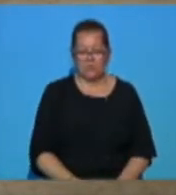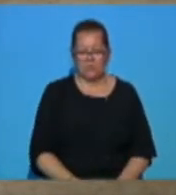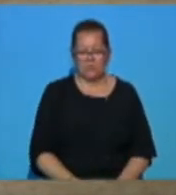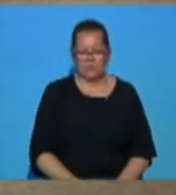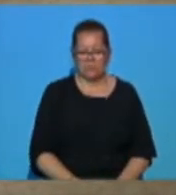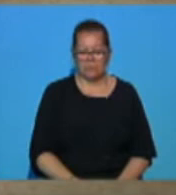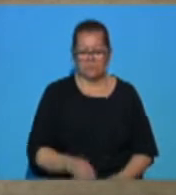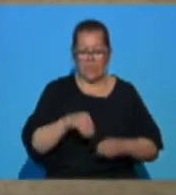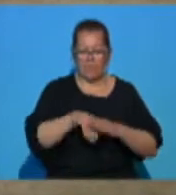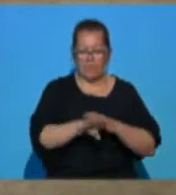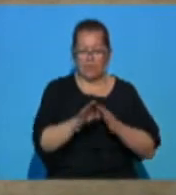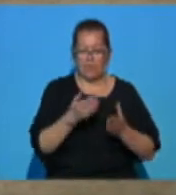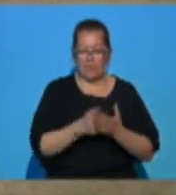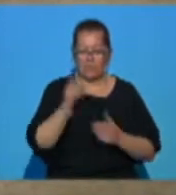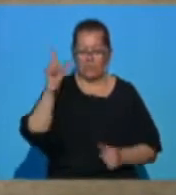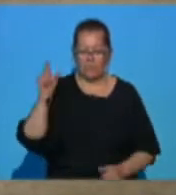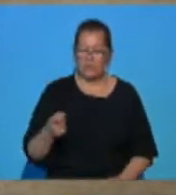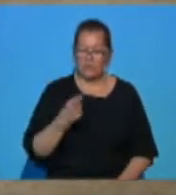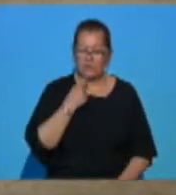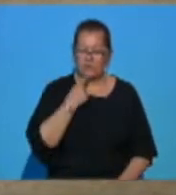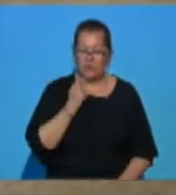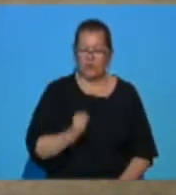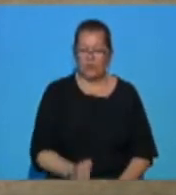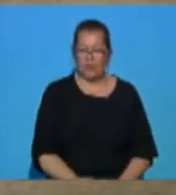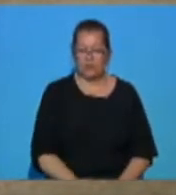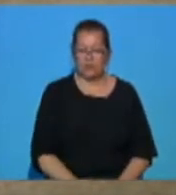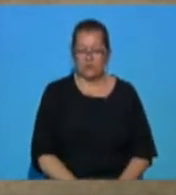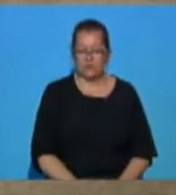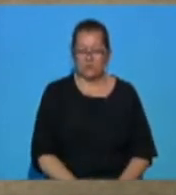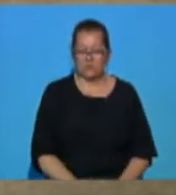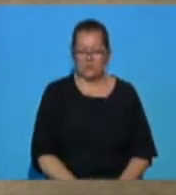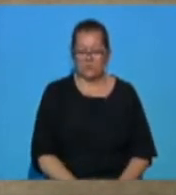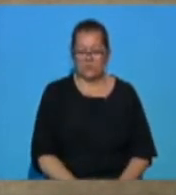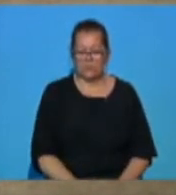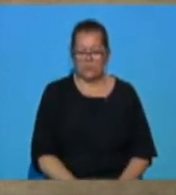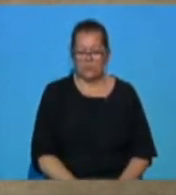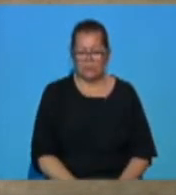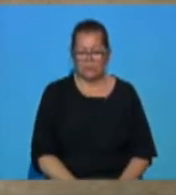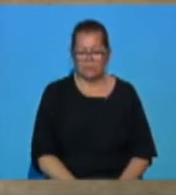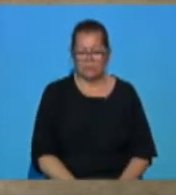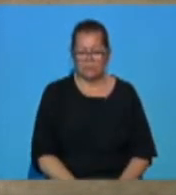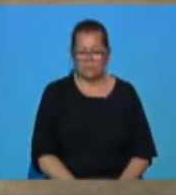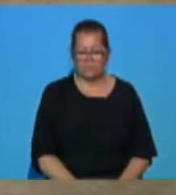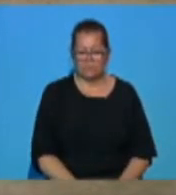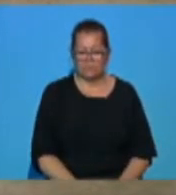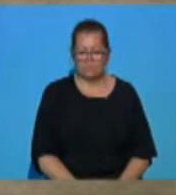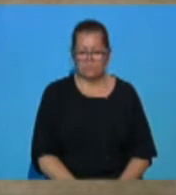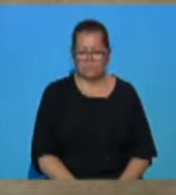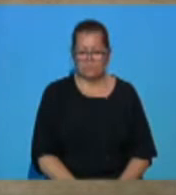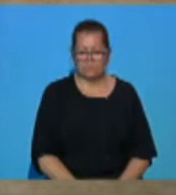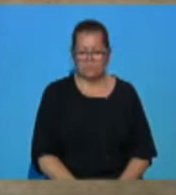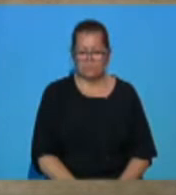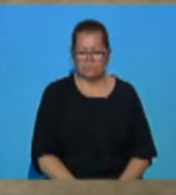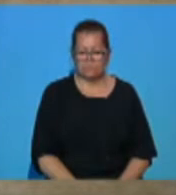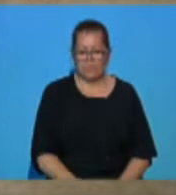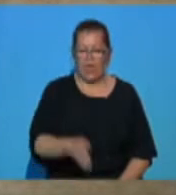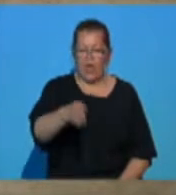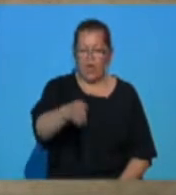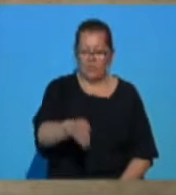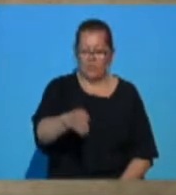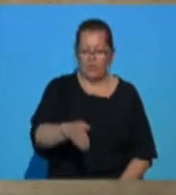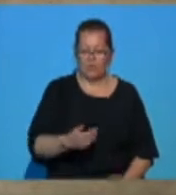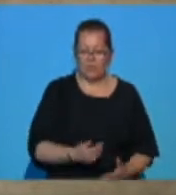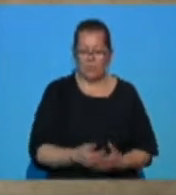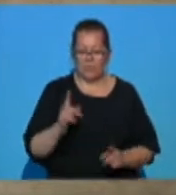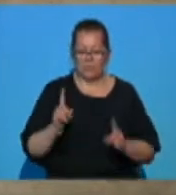un mesaj pentru craioveni cu ocazia acestui festival să profite, să se bucure de toate spectacolele? Să-i felicit, pentru